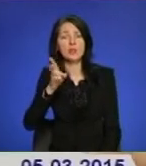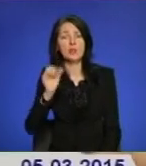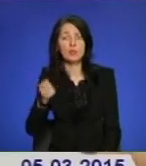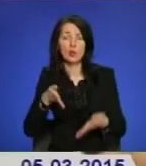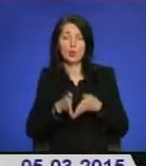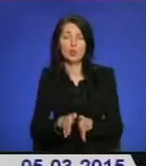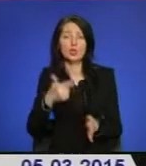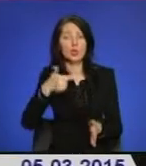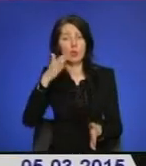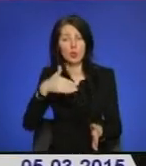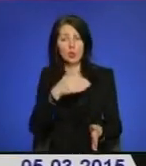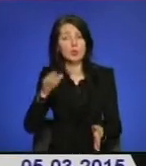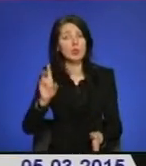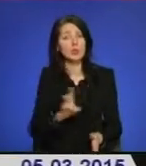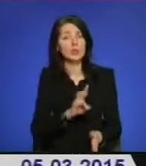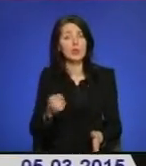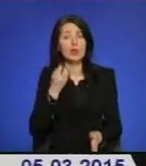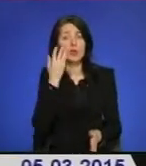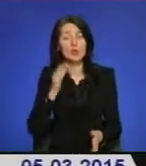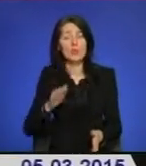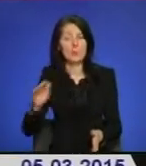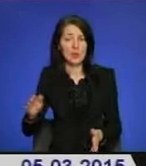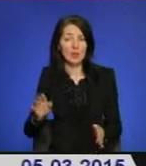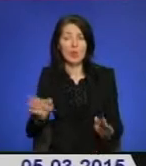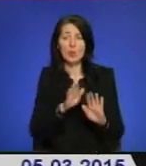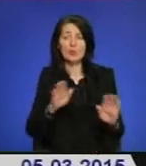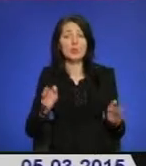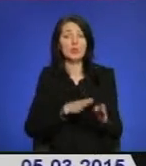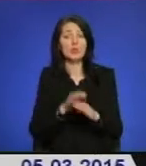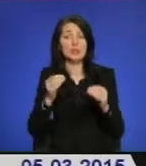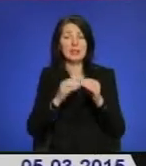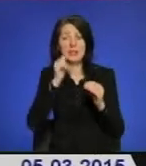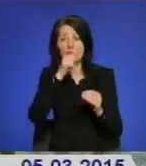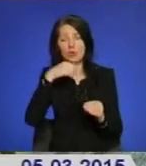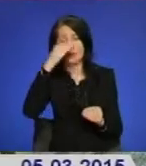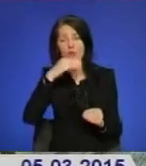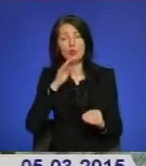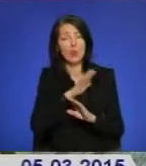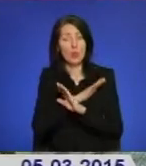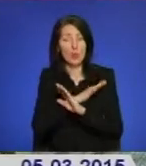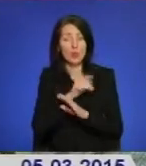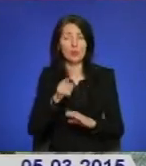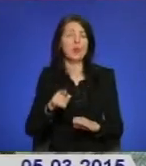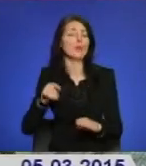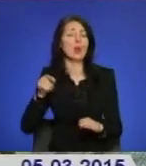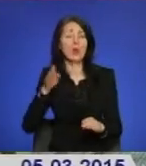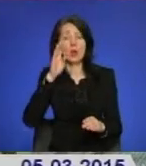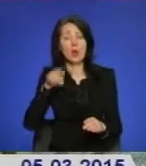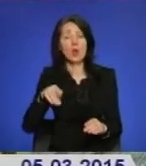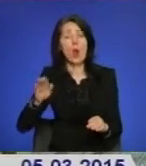священика коли в майбутньому композитору виповнилося 10 помер його батько ним і його молодшим братом